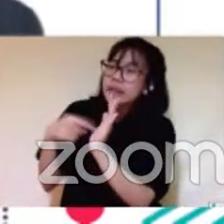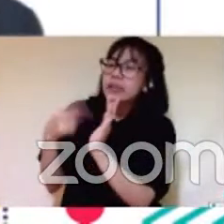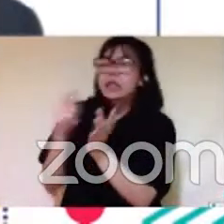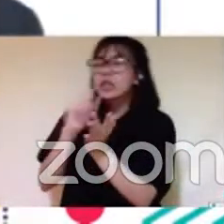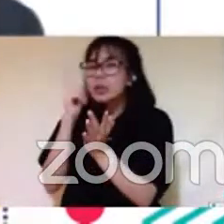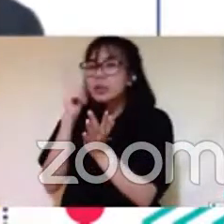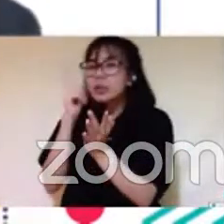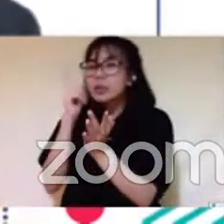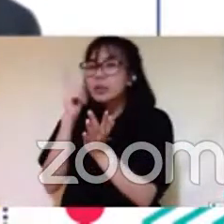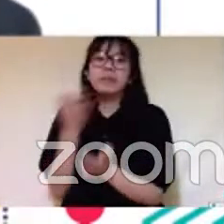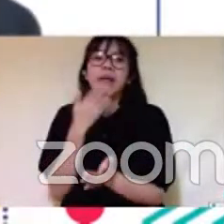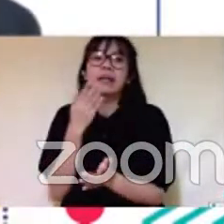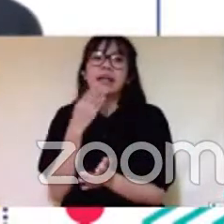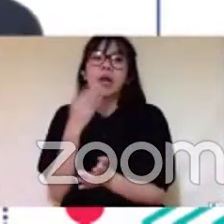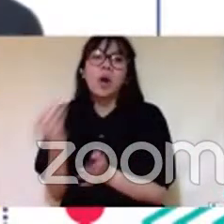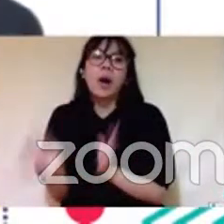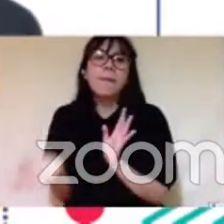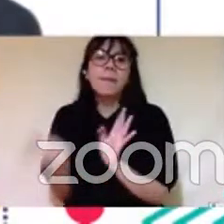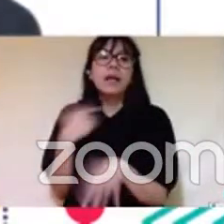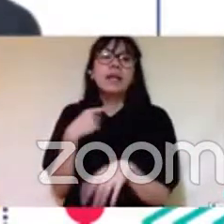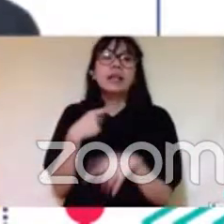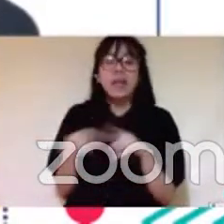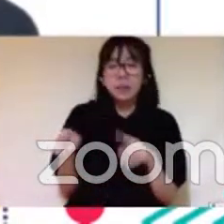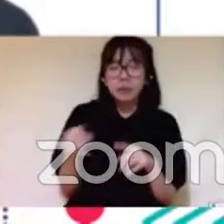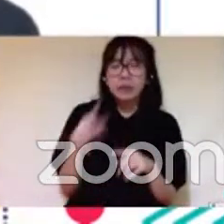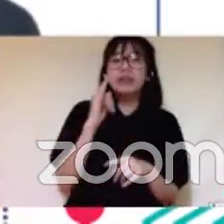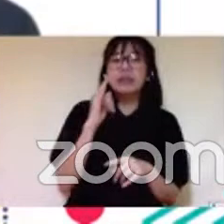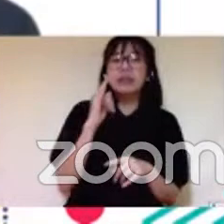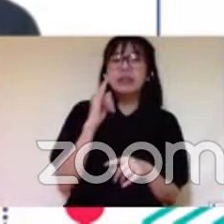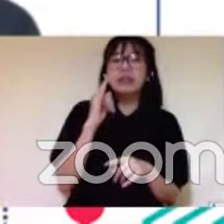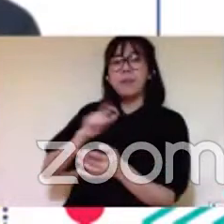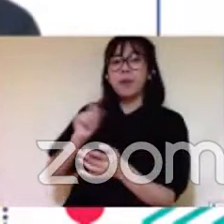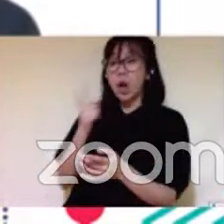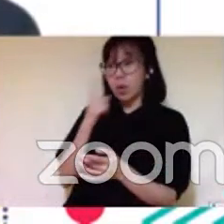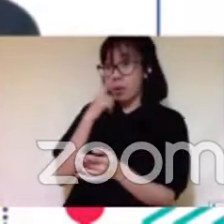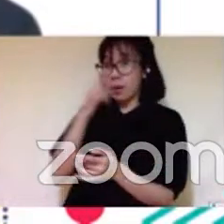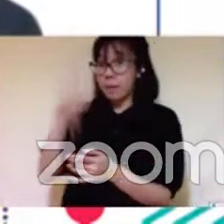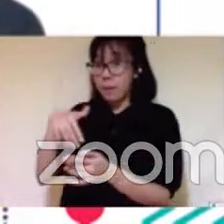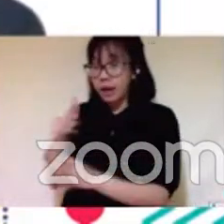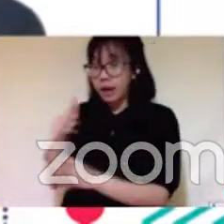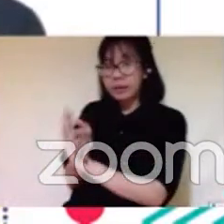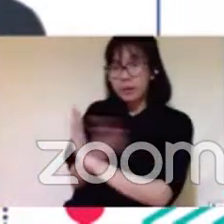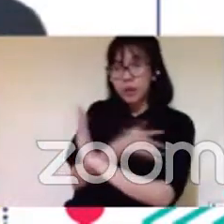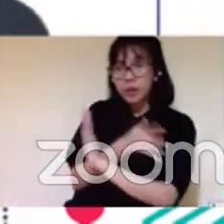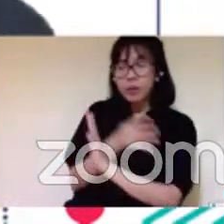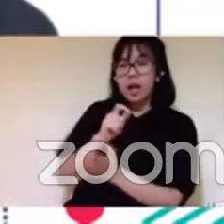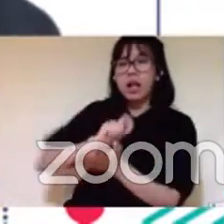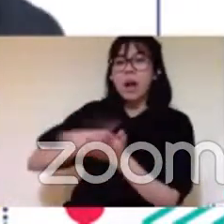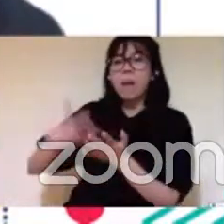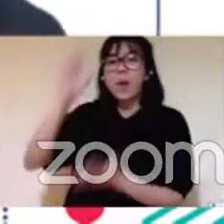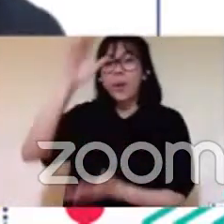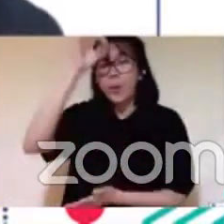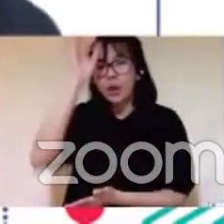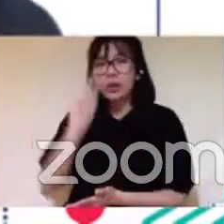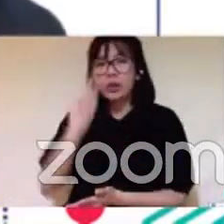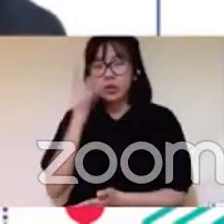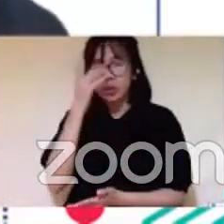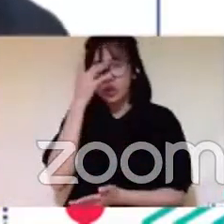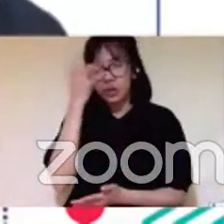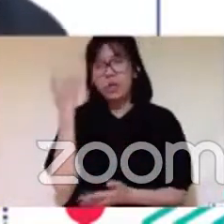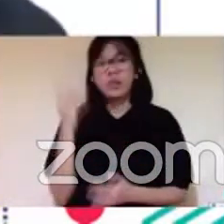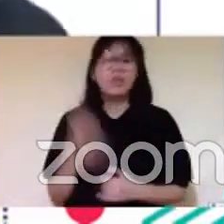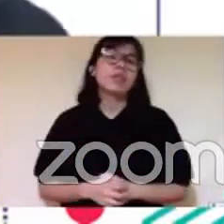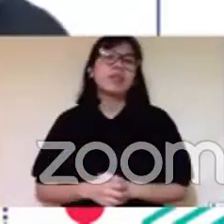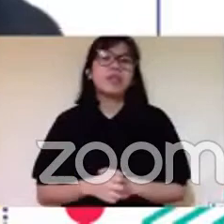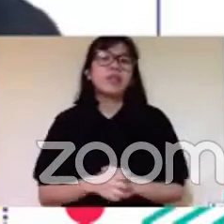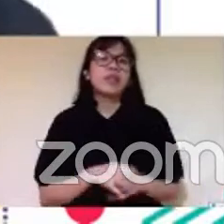Gitu. Tapi kita tetap harus pergi ke kantor polisi sebelum kita ke bank. Oke Mbak, bocorannya biasanya nih berapa